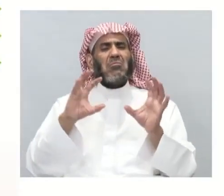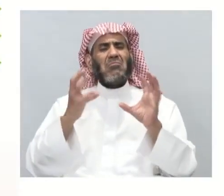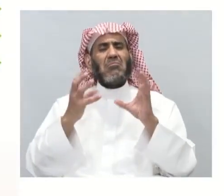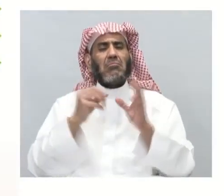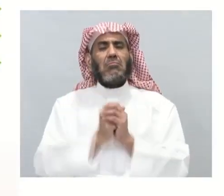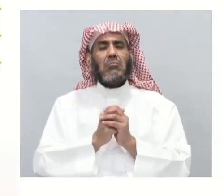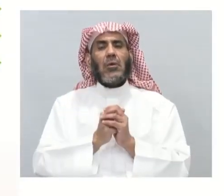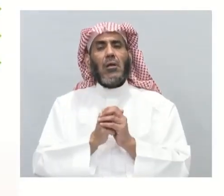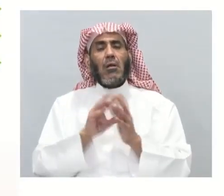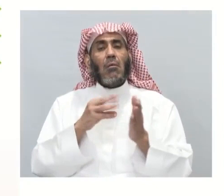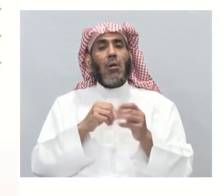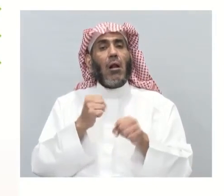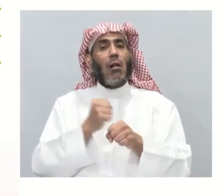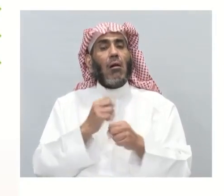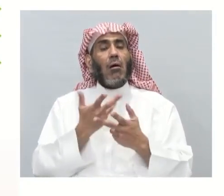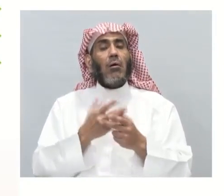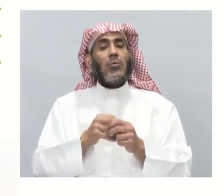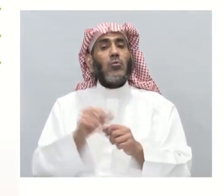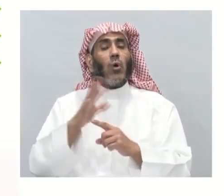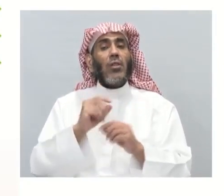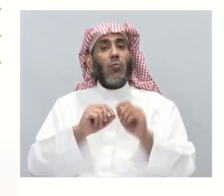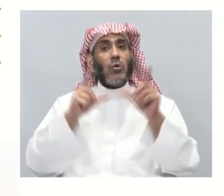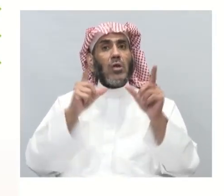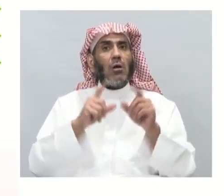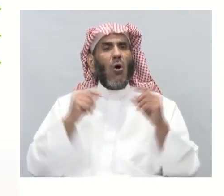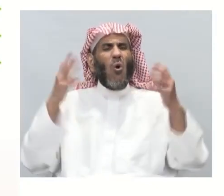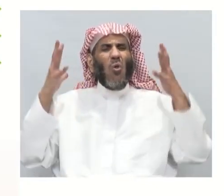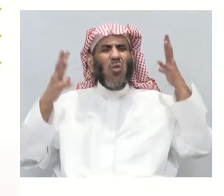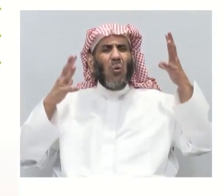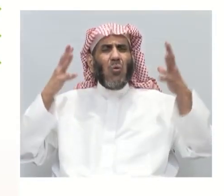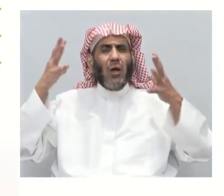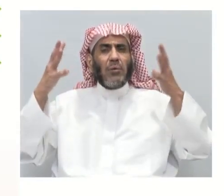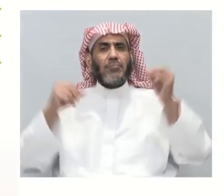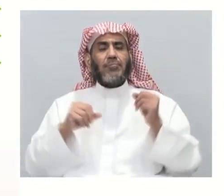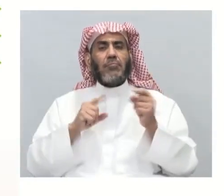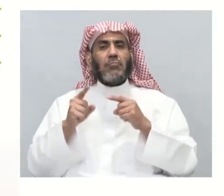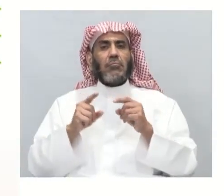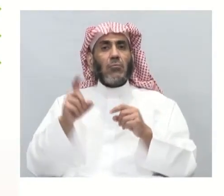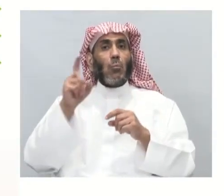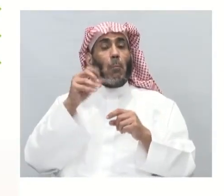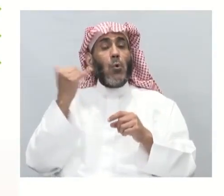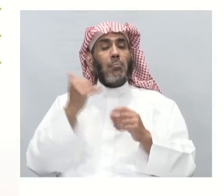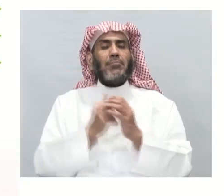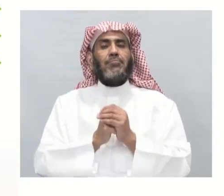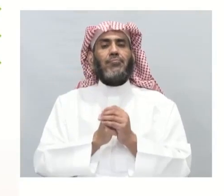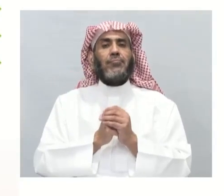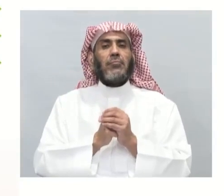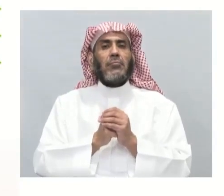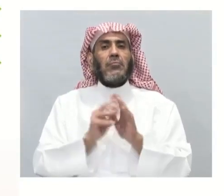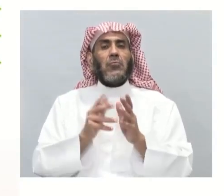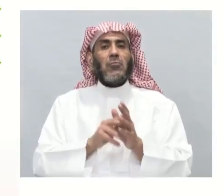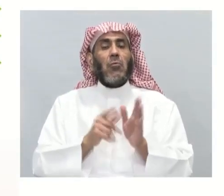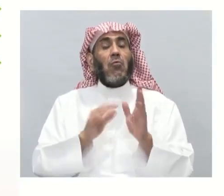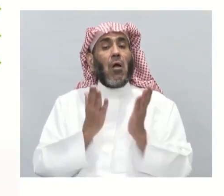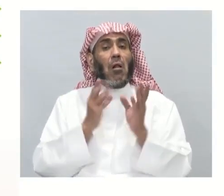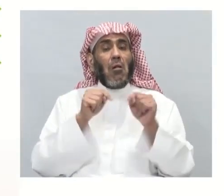ضمن العوامل التي تؤثر في وضوح الرساله الضوضاء الضوضاء وهذه مساله مهمه ايضا احيانا نكون في الفصل